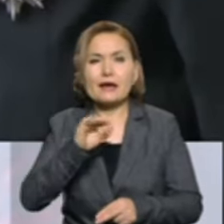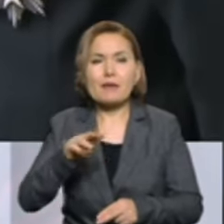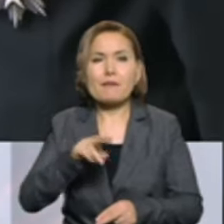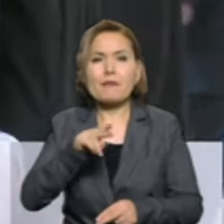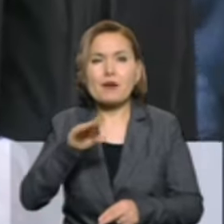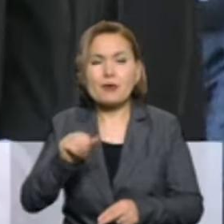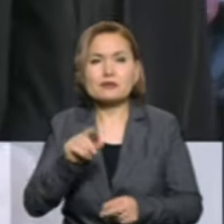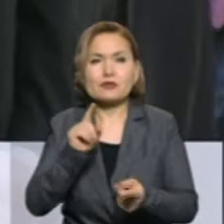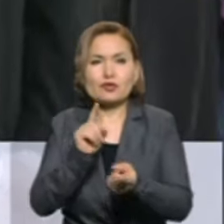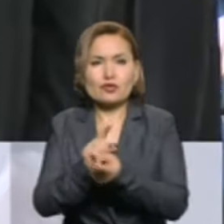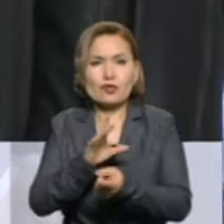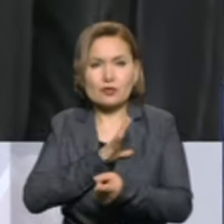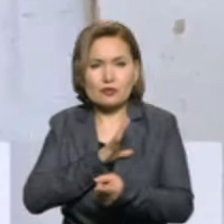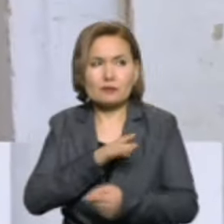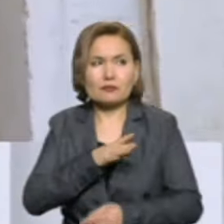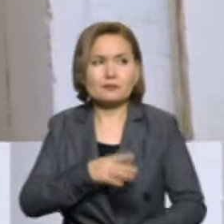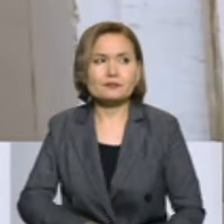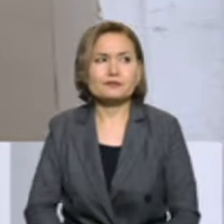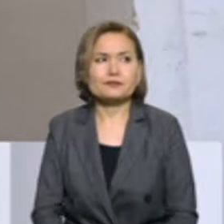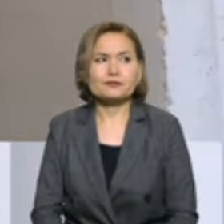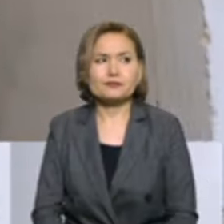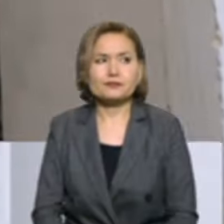Франциспен жолықты.